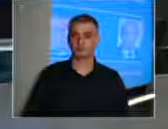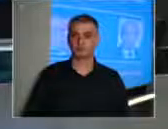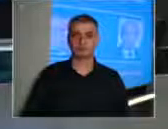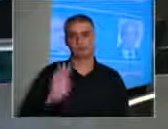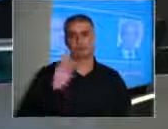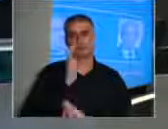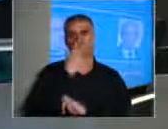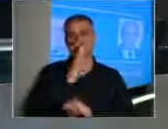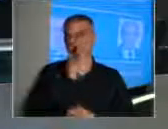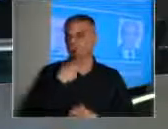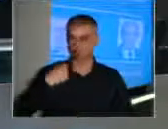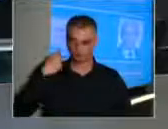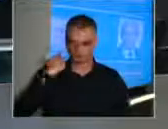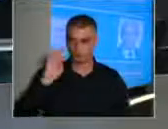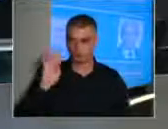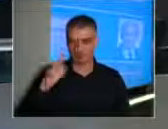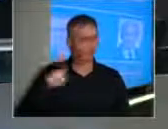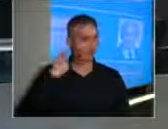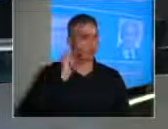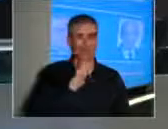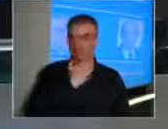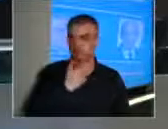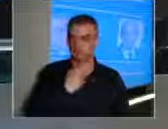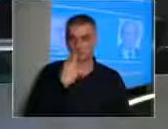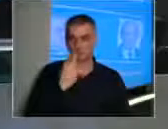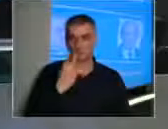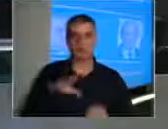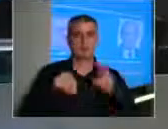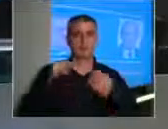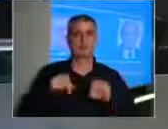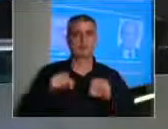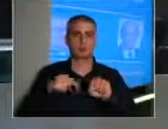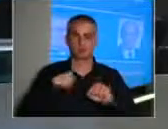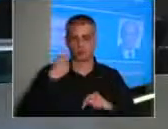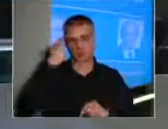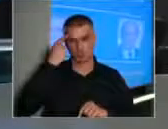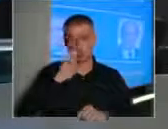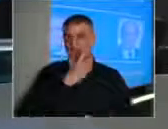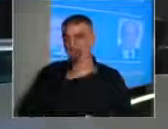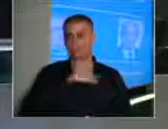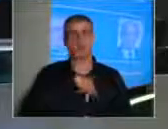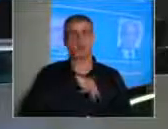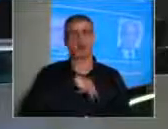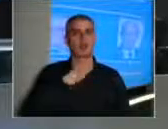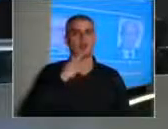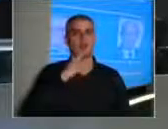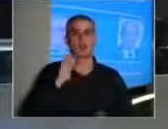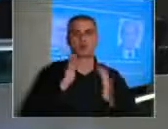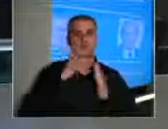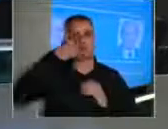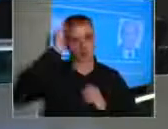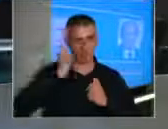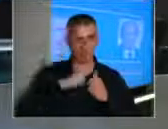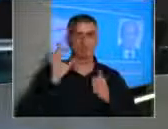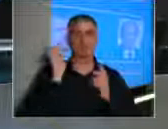שנתניהו יקרא לגנץ. כשאני שומע את נתניהו ואני שומע את גנץ, אני גם רואה את מערכת הבחירות הזאת, אני גם יודע שגנץ לקח על עצמו התחייבויות מול לפיד